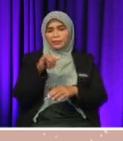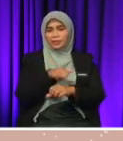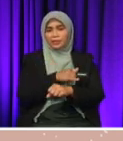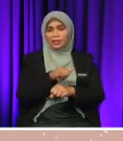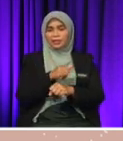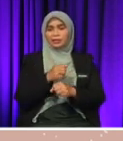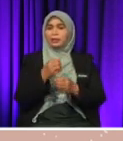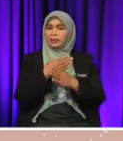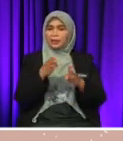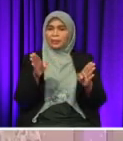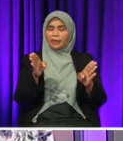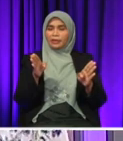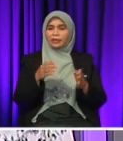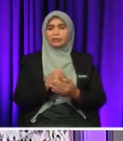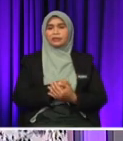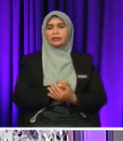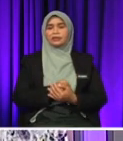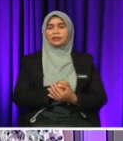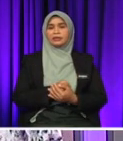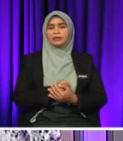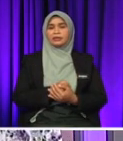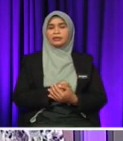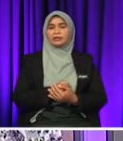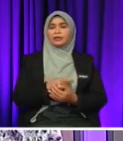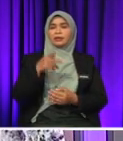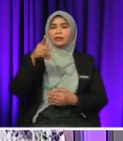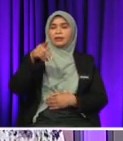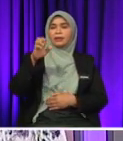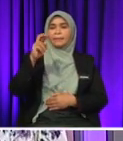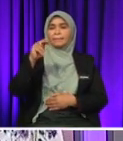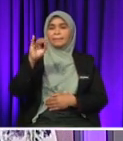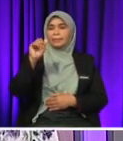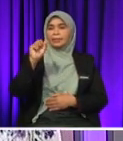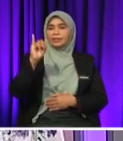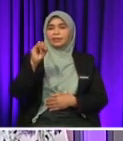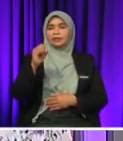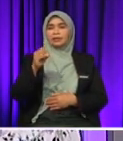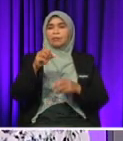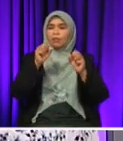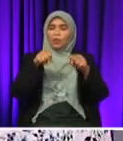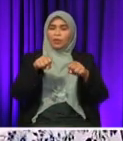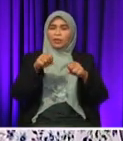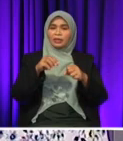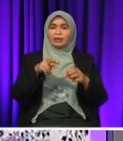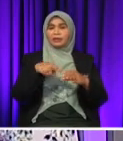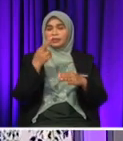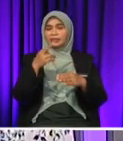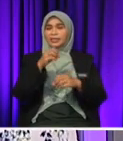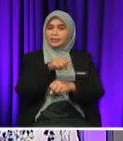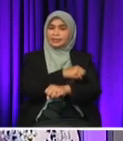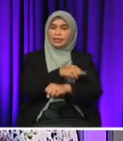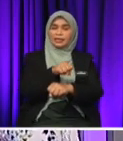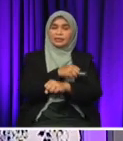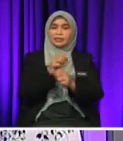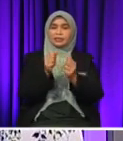dan Dynamic jadi saja ini dibebas penyair pengarang bule menghasilkan saja ini dengan bebas